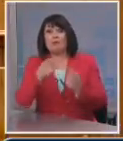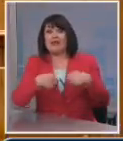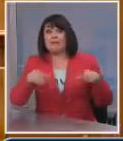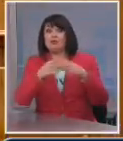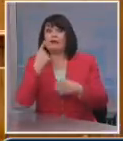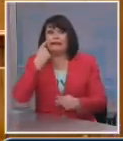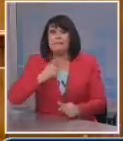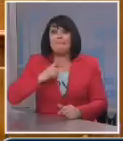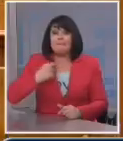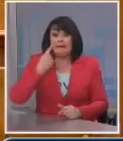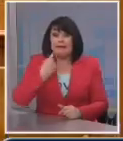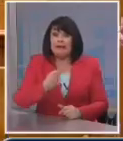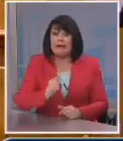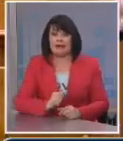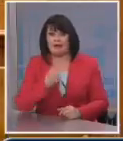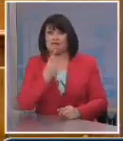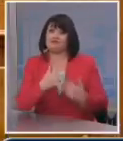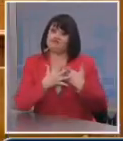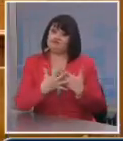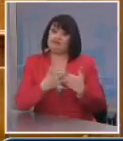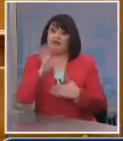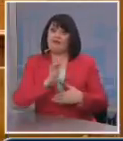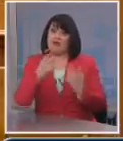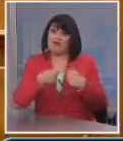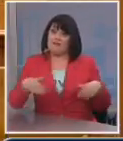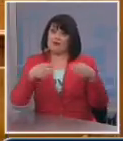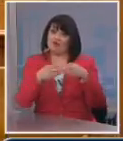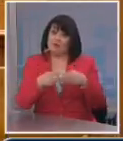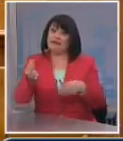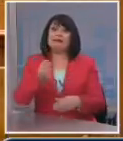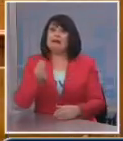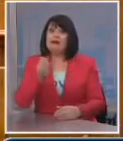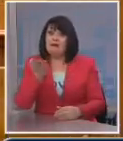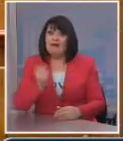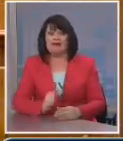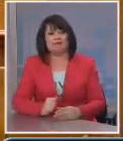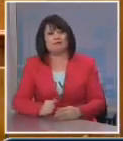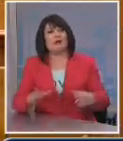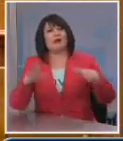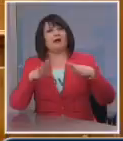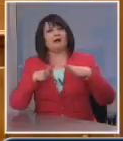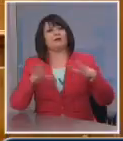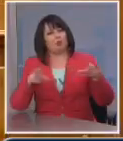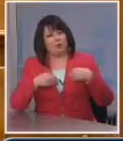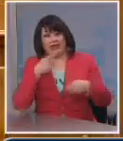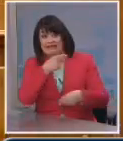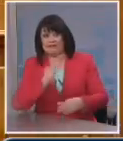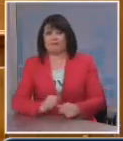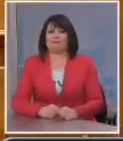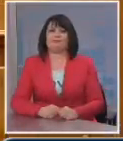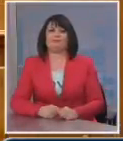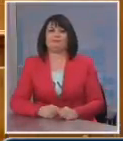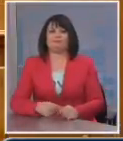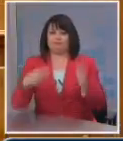Επιτροπής, την οποία τόσο πολύ αγαπάτε και τις προβλέψεις με τόση μεγάλη άνεση σπεύσατε να υιοθετήσετε. Λοιπόν,